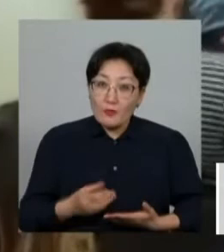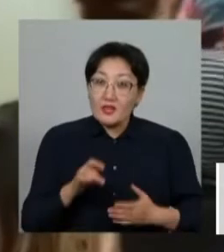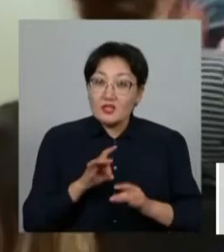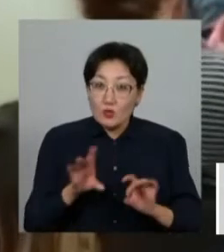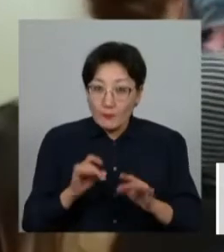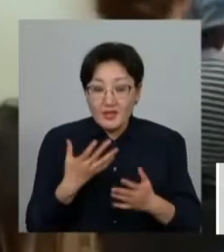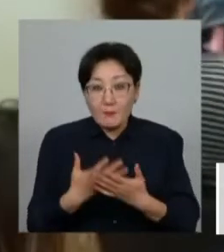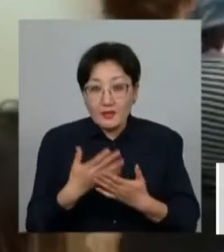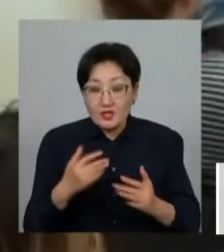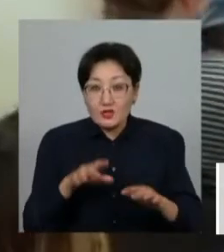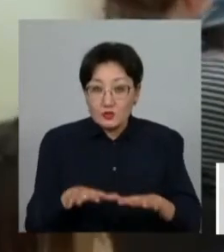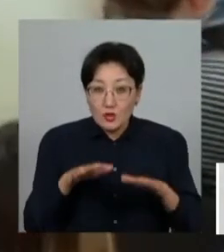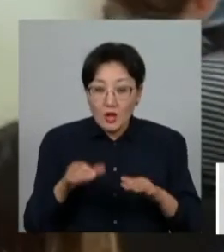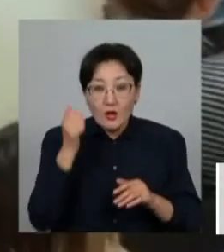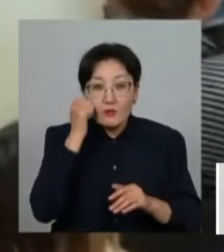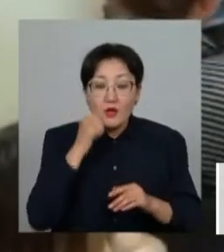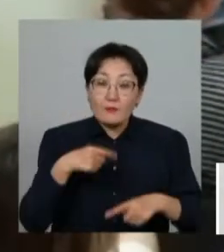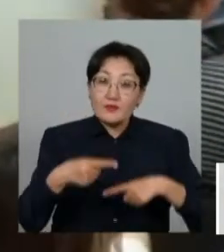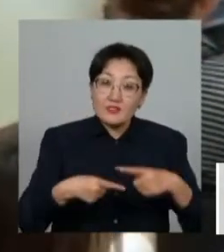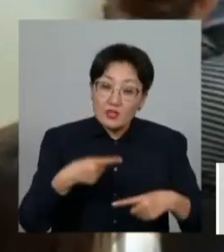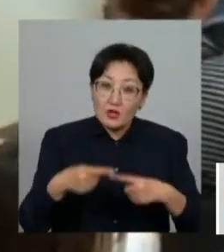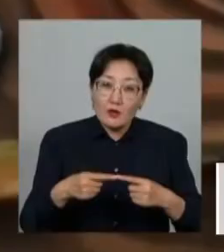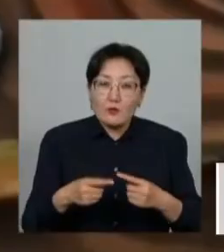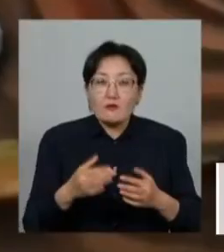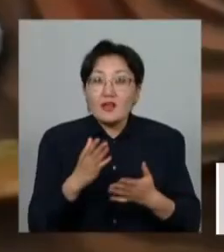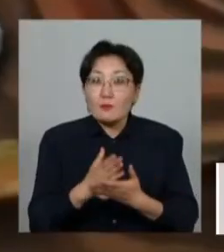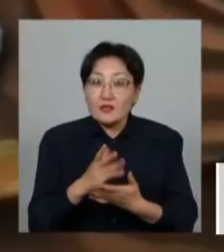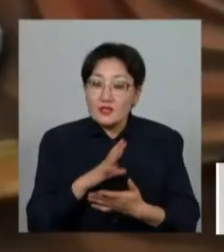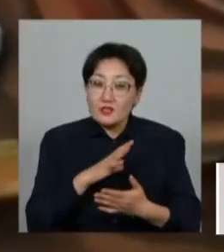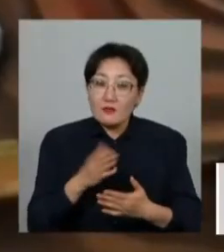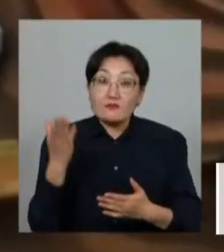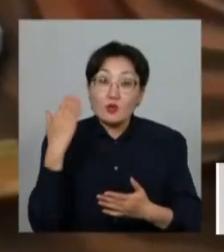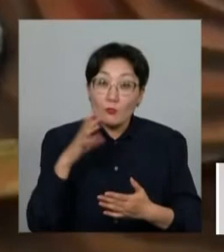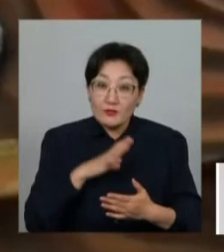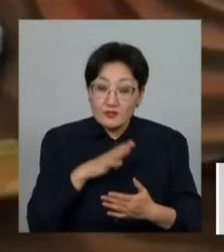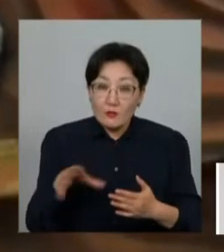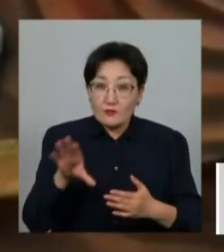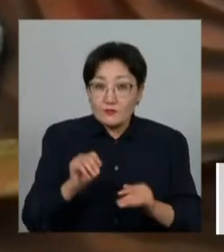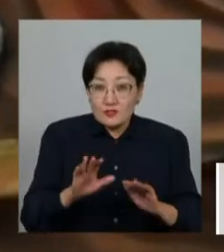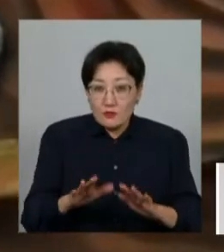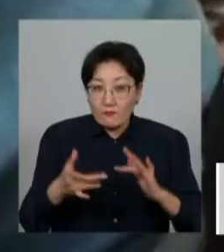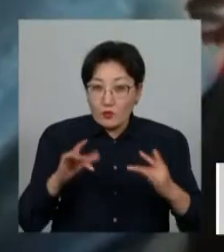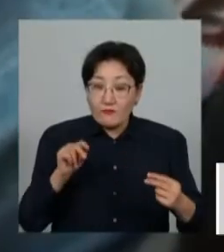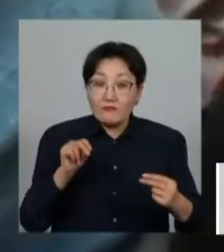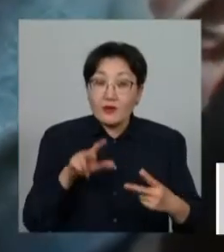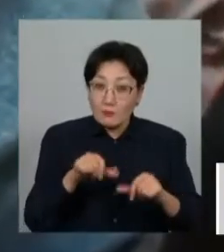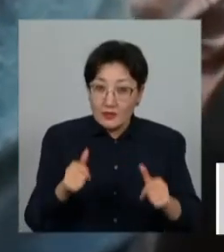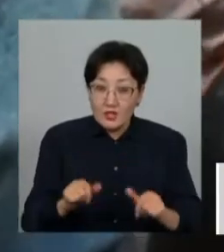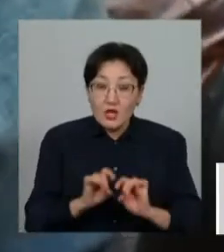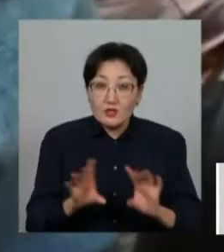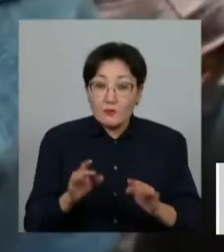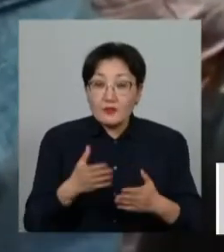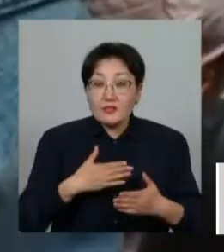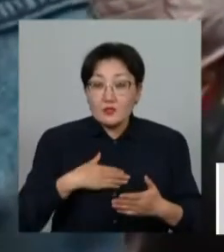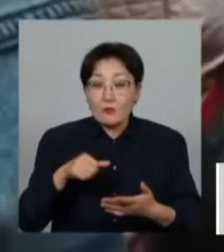расскажут и покажут зрителям, какие древние обычаи, традиции, ритуалы существовали в те времена. Впрочем, все это только в онлайн-формате. Рассказали нам и